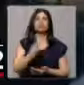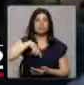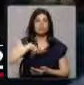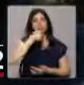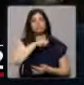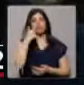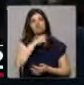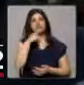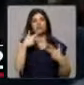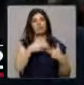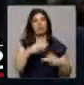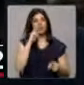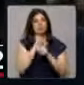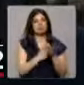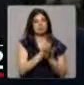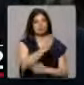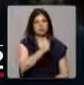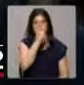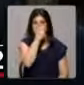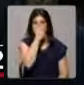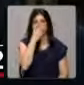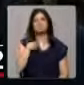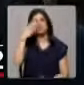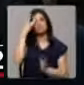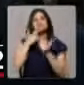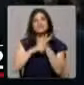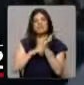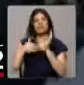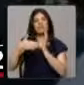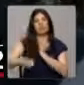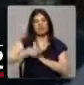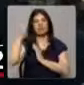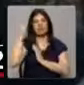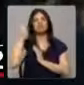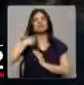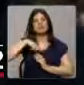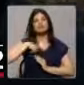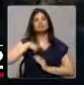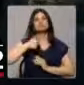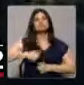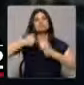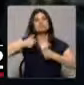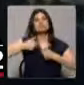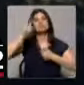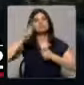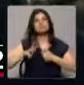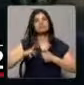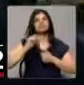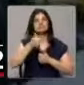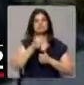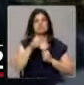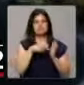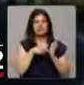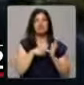Εγώ πιστεύω ότι στο τέλος θα πρυτανεύσει η λογική, θα μπουν οι προτεραιότητες που πρέπει να μπουν. Και όπως σας είπα και πάλι, η λύση δεν είναι μνημόνιο ή μη